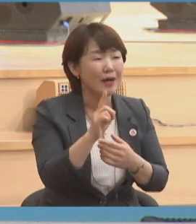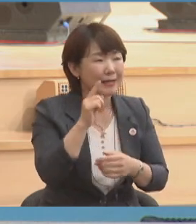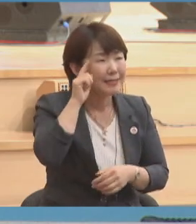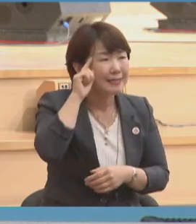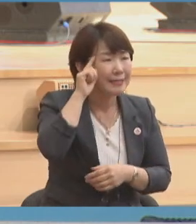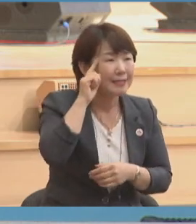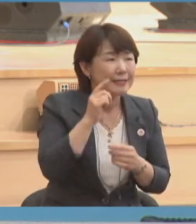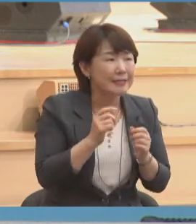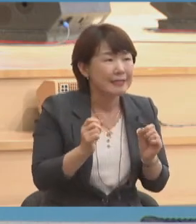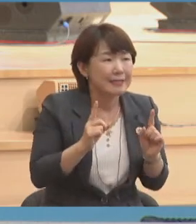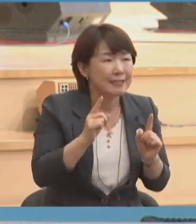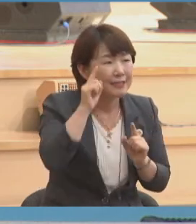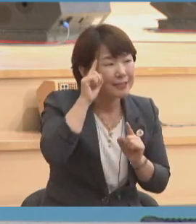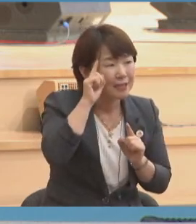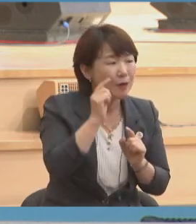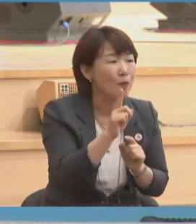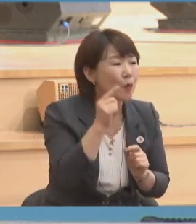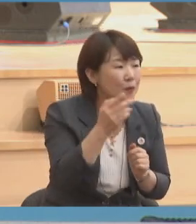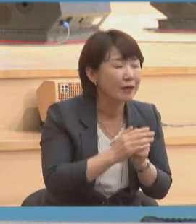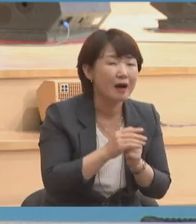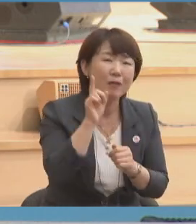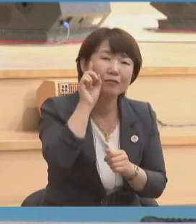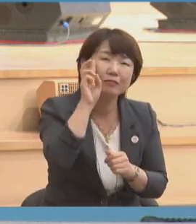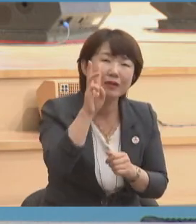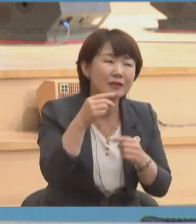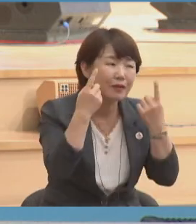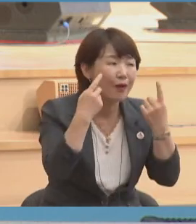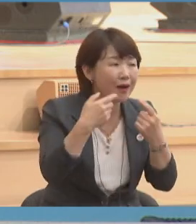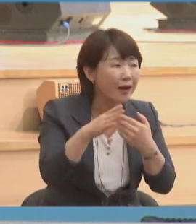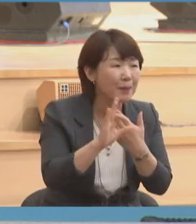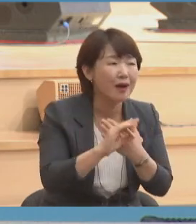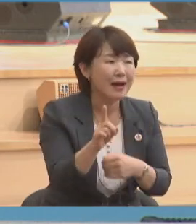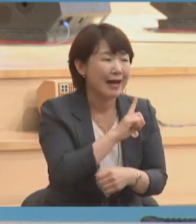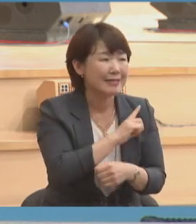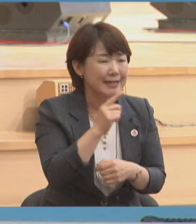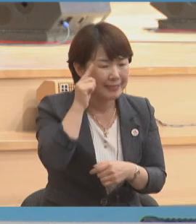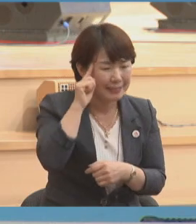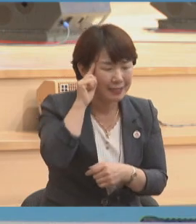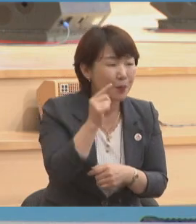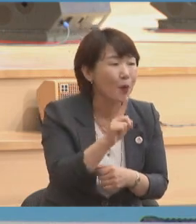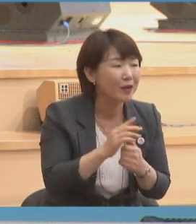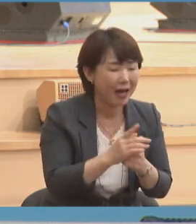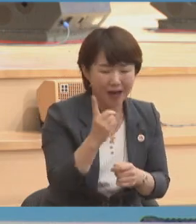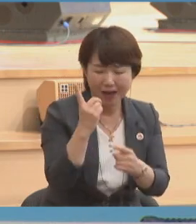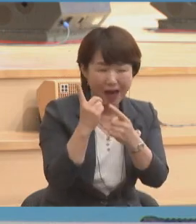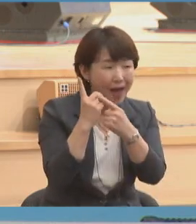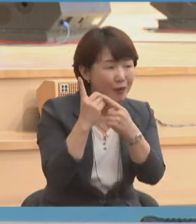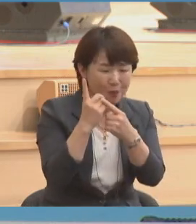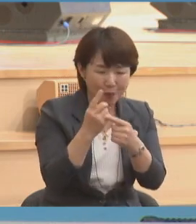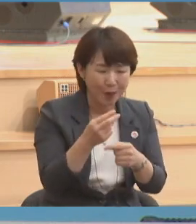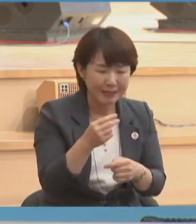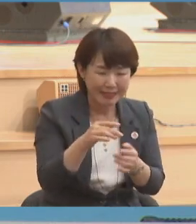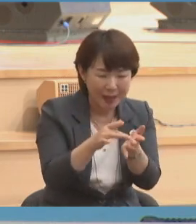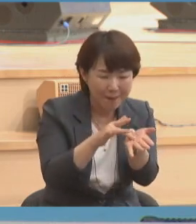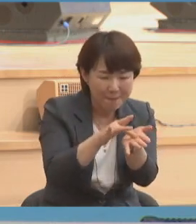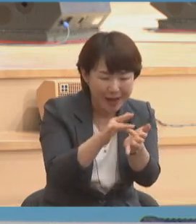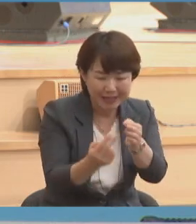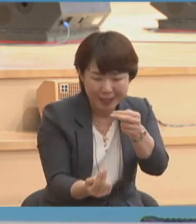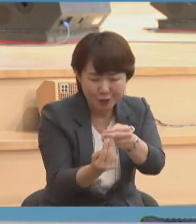게 뭡니까? 며칠간 여행을 하잖아요. 해외여행을 가잖아요. 그러면 신경 쓰는 게 뭐예요? 핸드폰 충전.